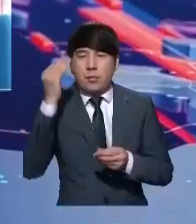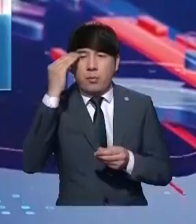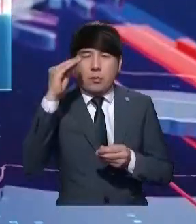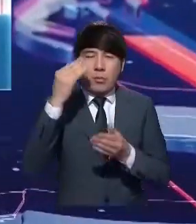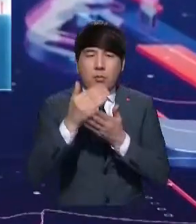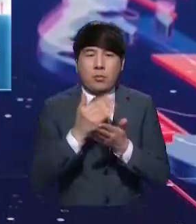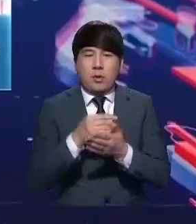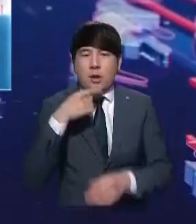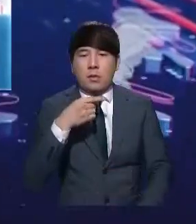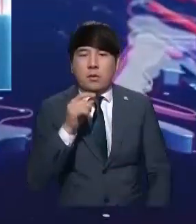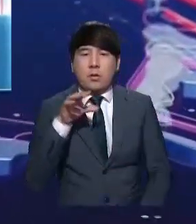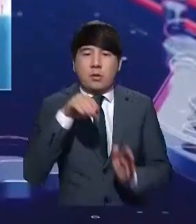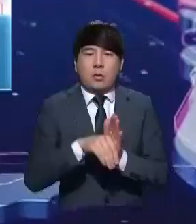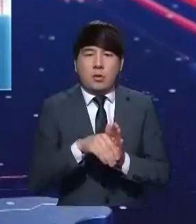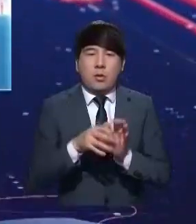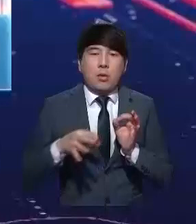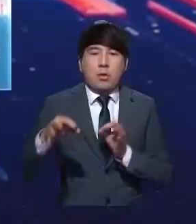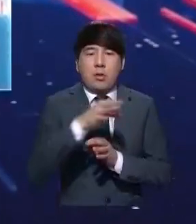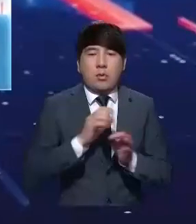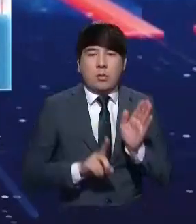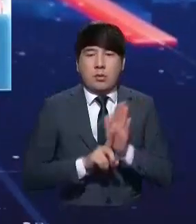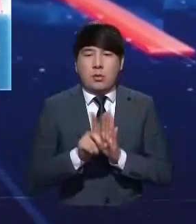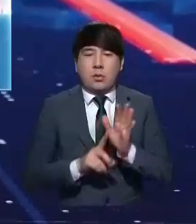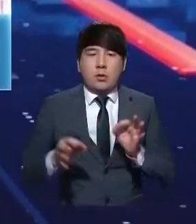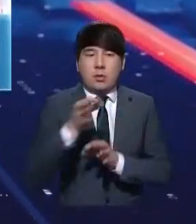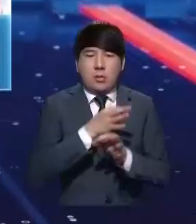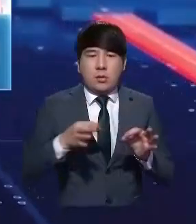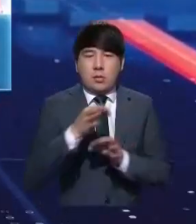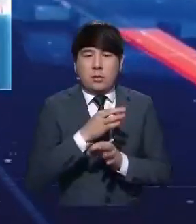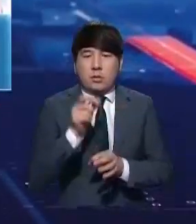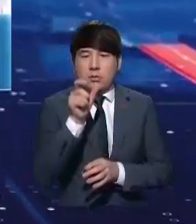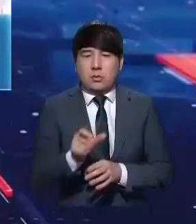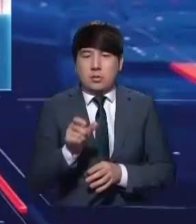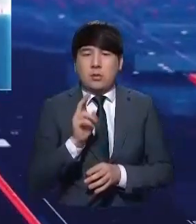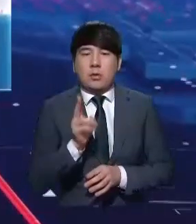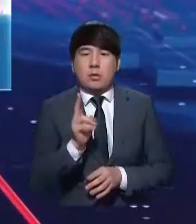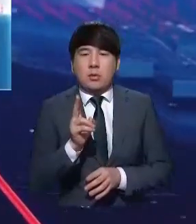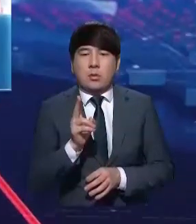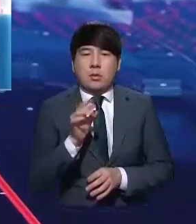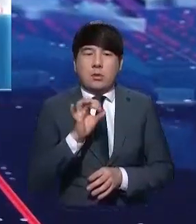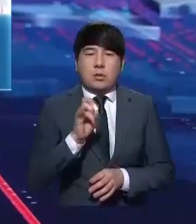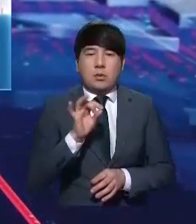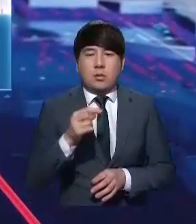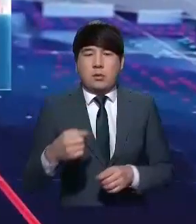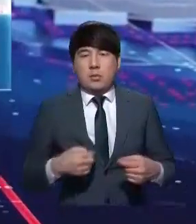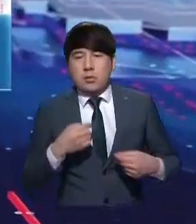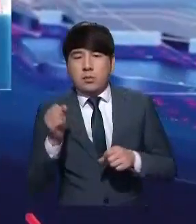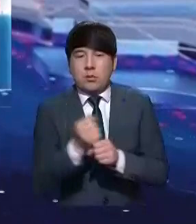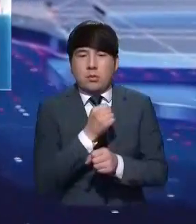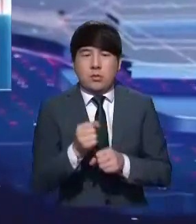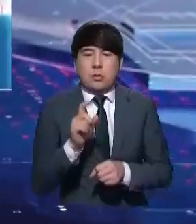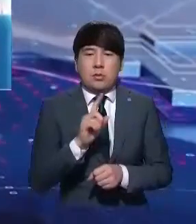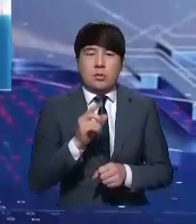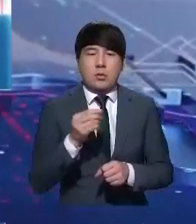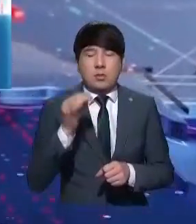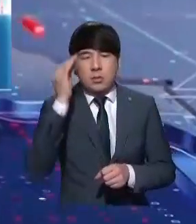что общество начинает осуждать человека, который и так-то подвергся насилию. Я считаю, что в этой части для защиты прав жертв насилия